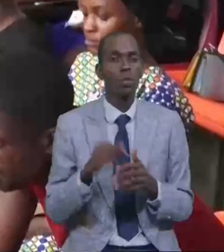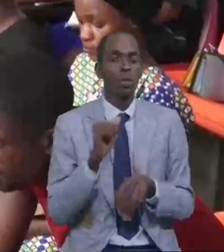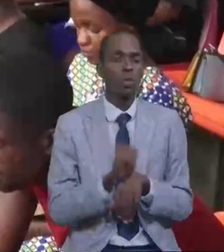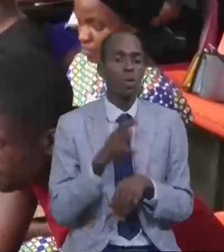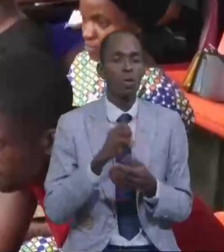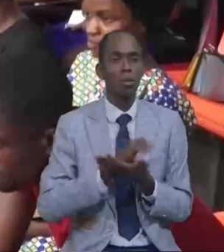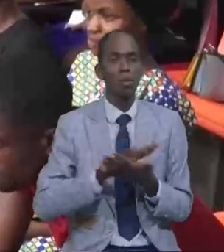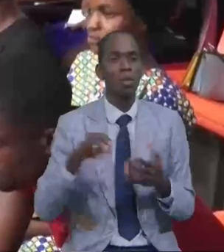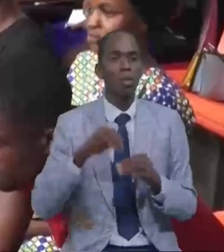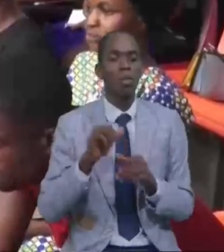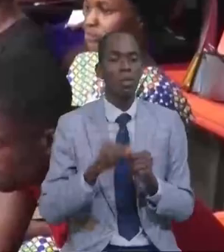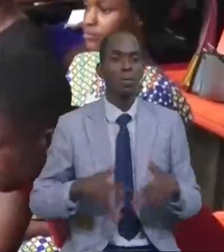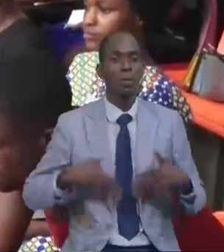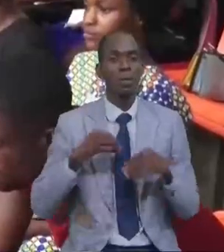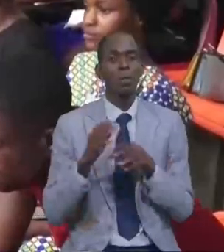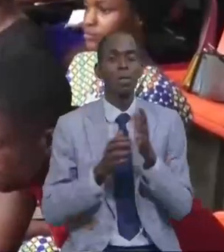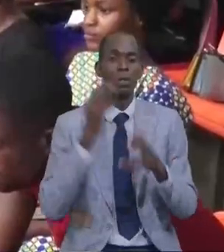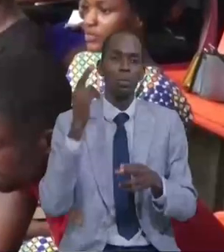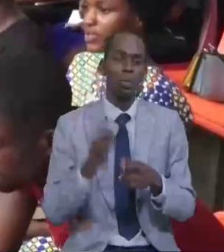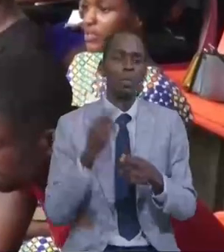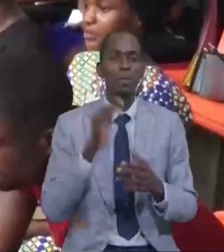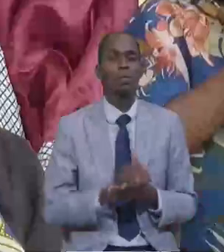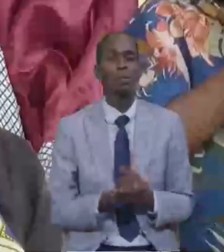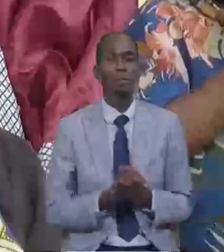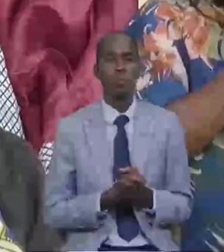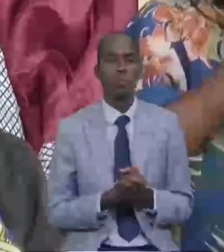Le soleil a ôté votre voix là-bas.